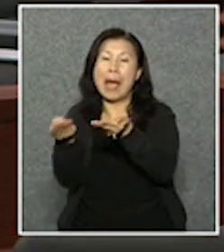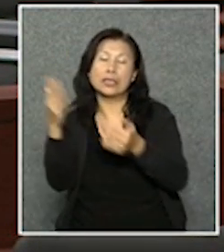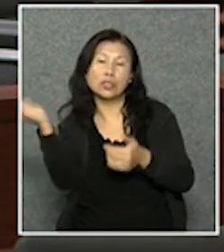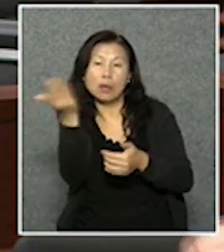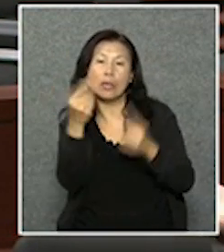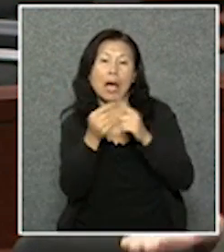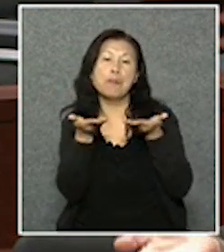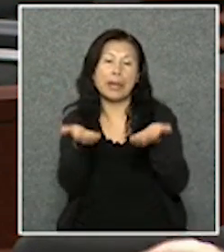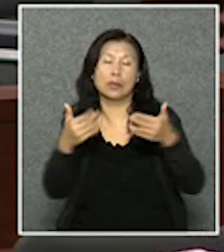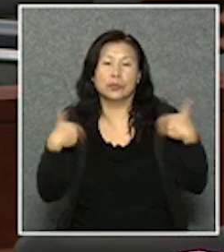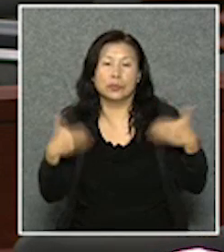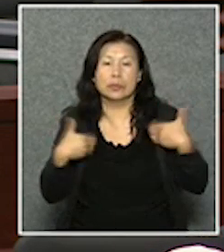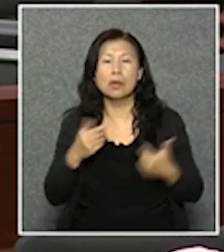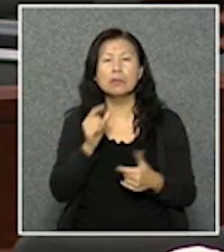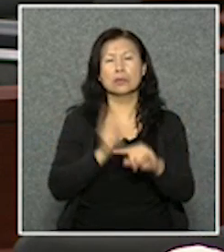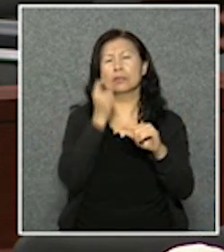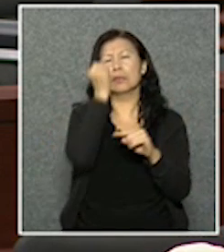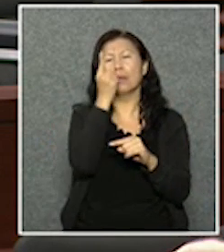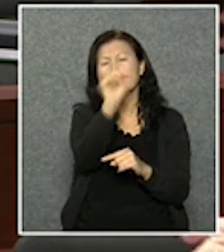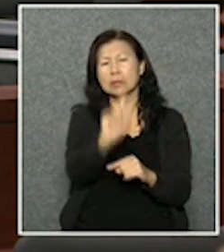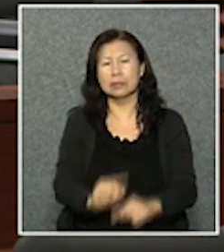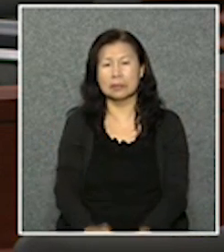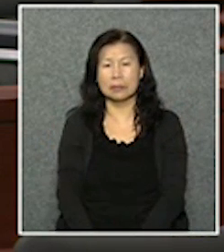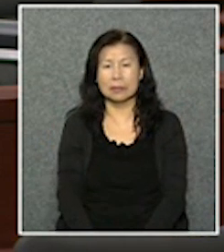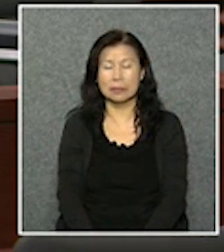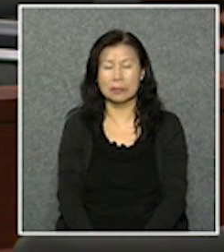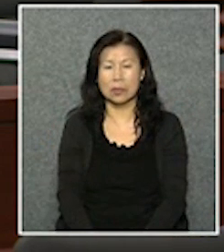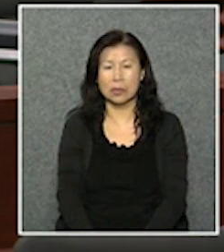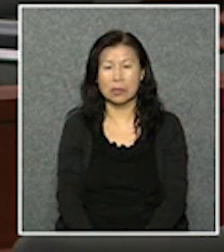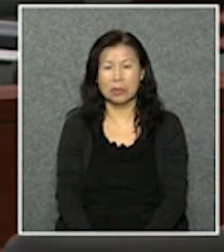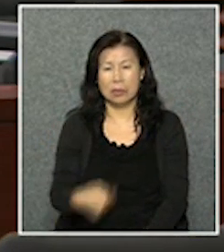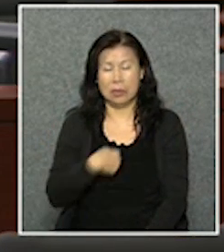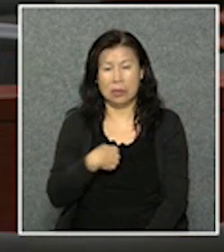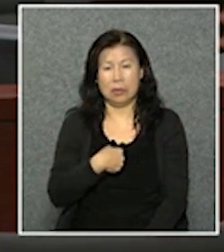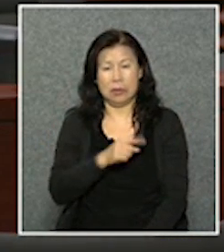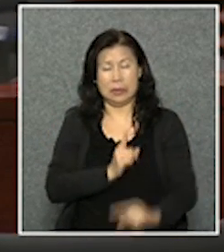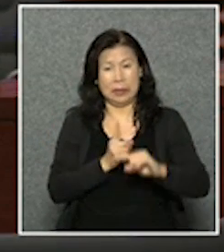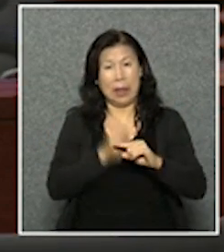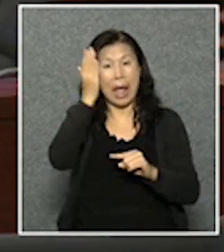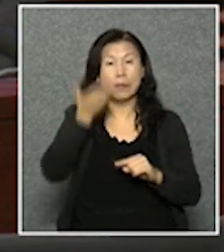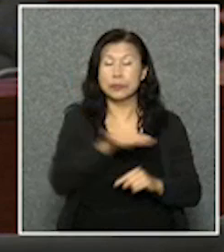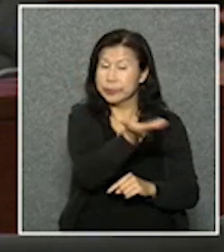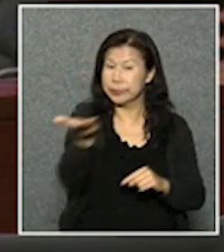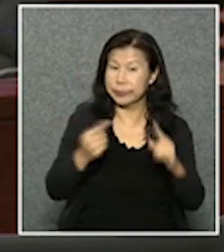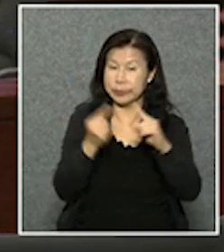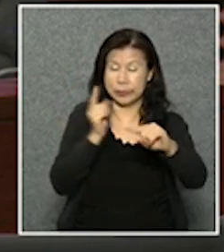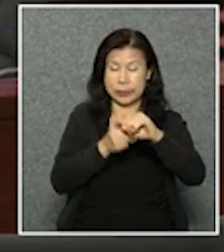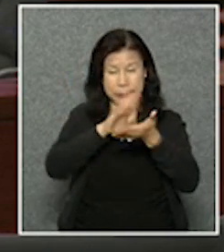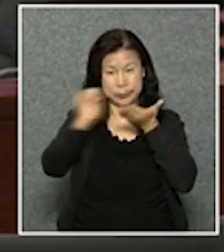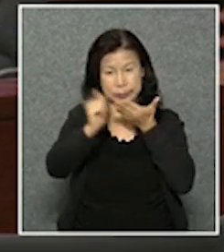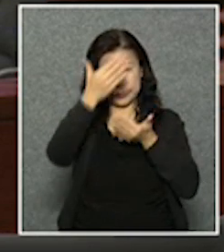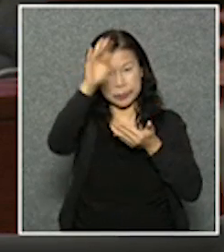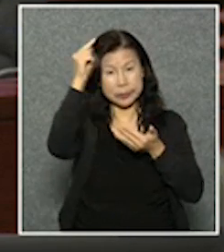嘛，係嘛？咁有啲咩出奇咧？係嘛？咁啊，所以我即係希望大家咧，要好清晰